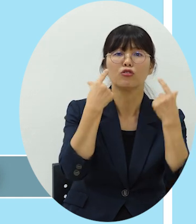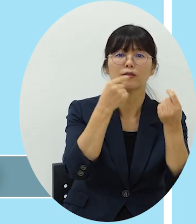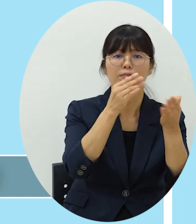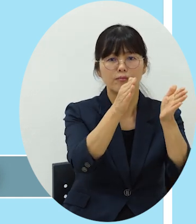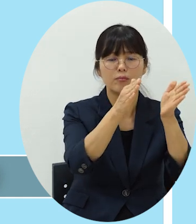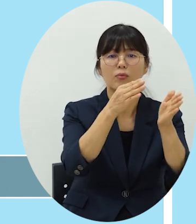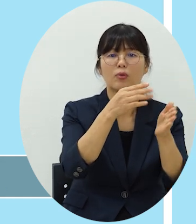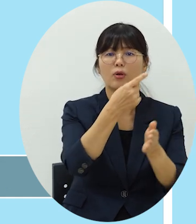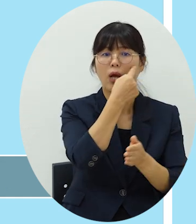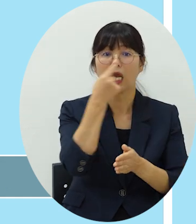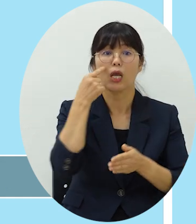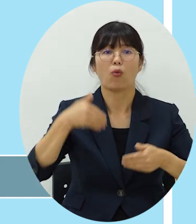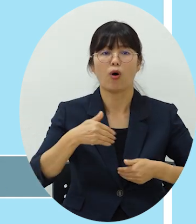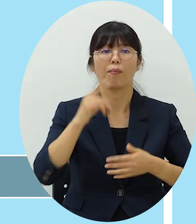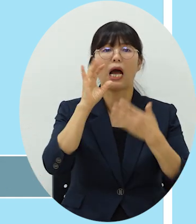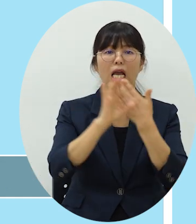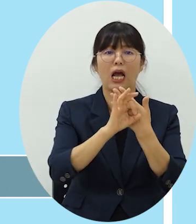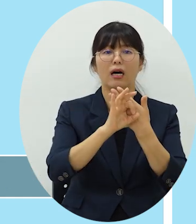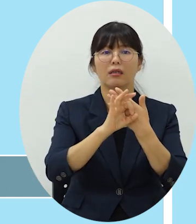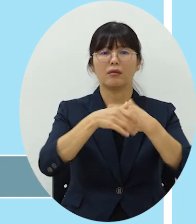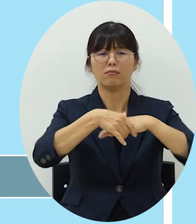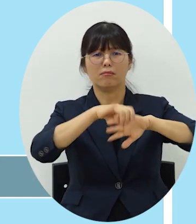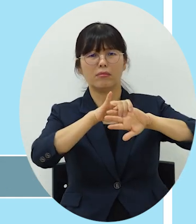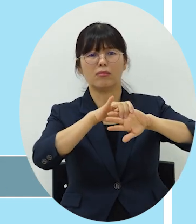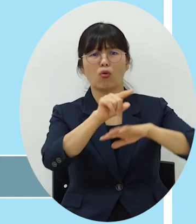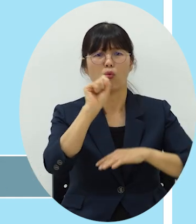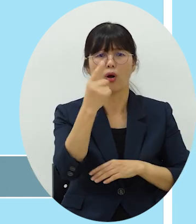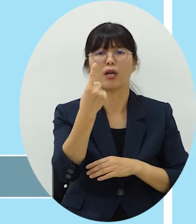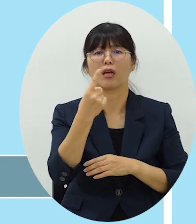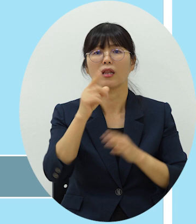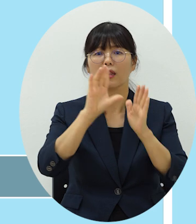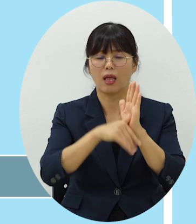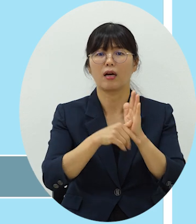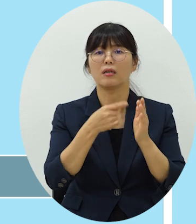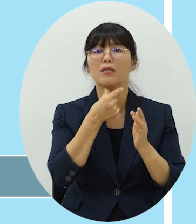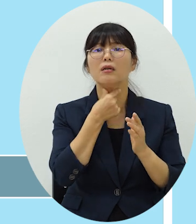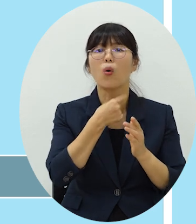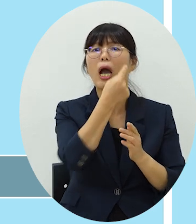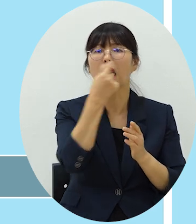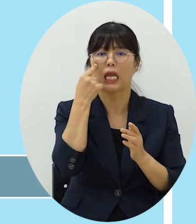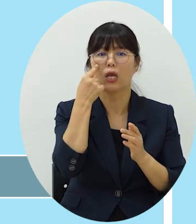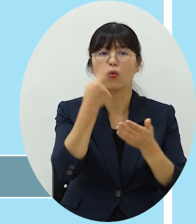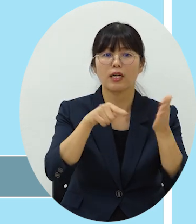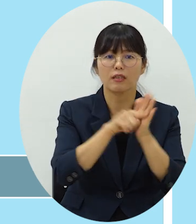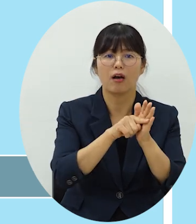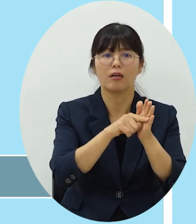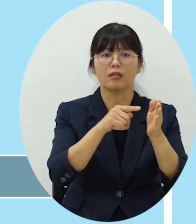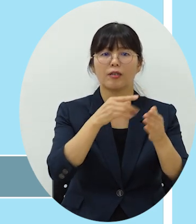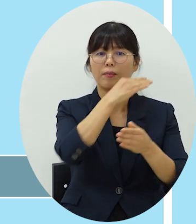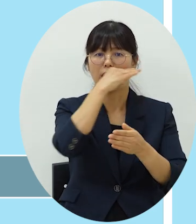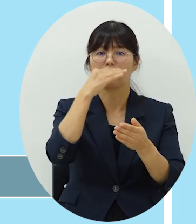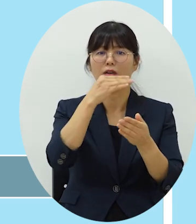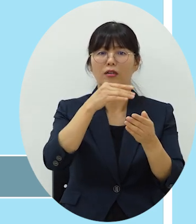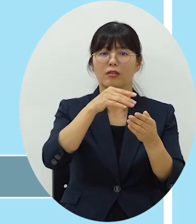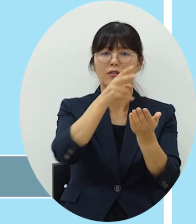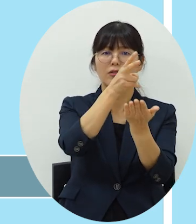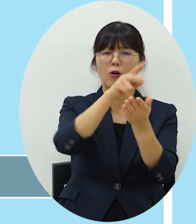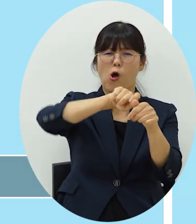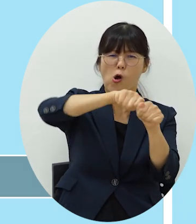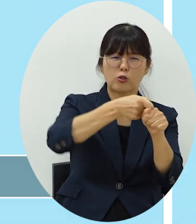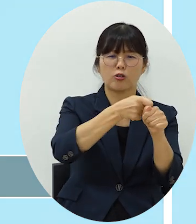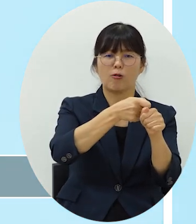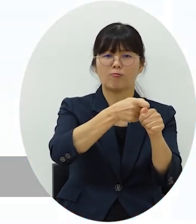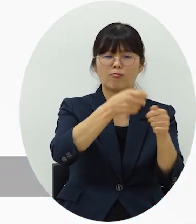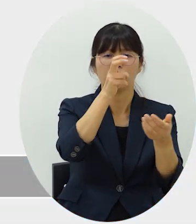눕히도록 합니다. 만약 장애로 인한 경직이 있는 경우에는 기도 확보를 위해 타지의 자세를 강제로 바르게 하지